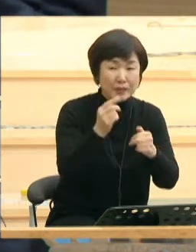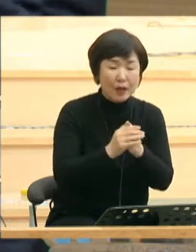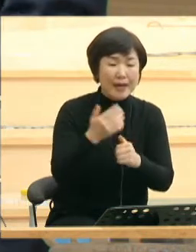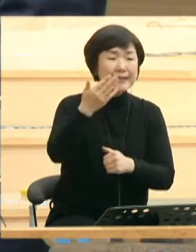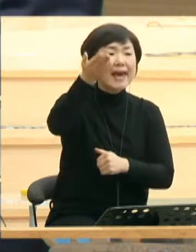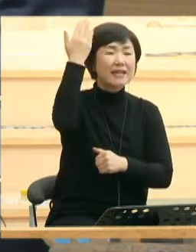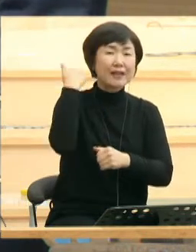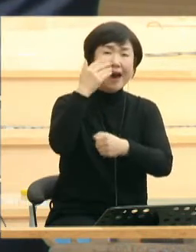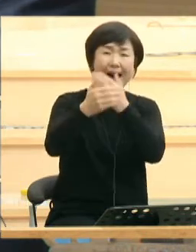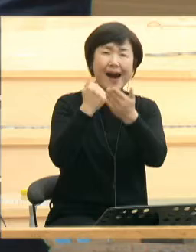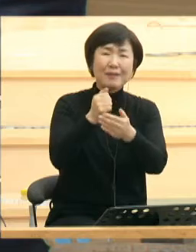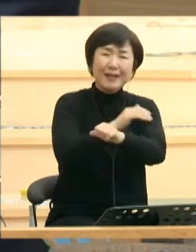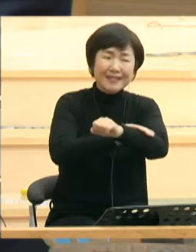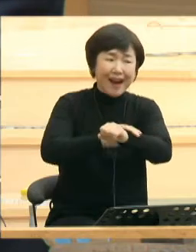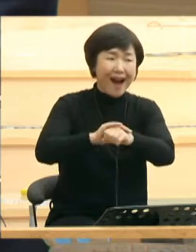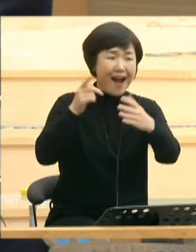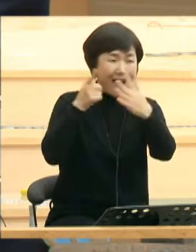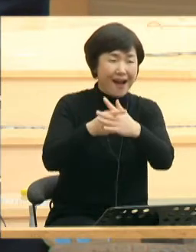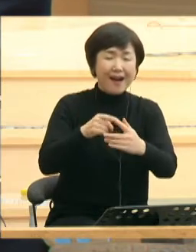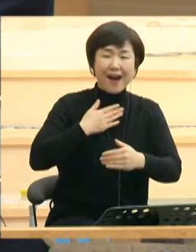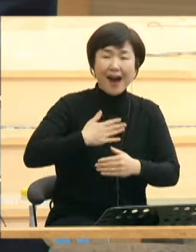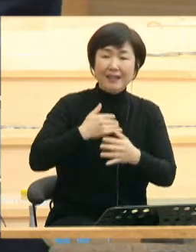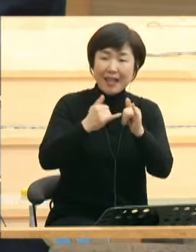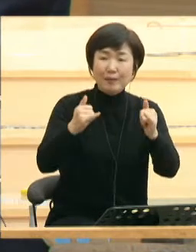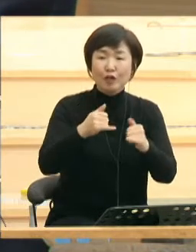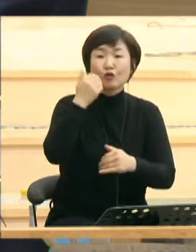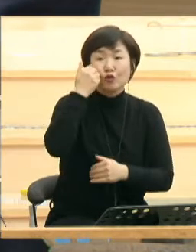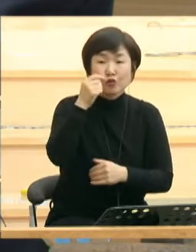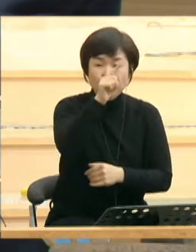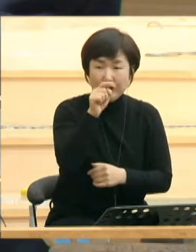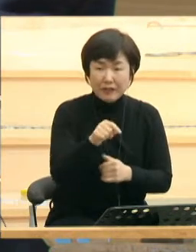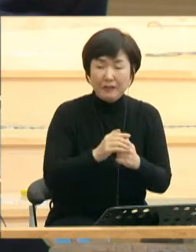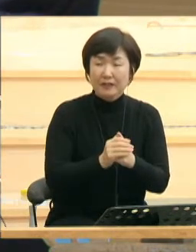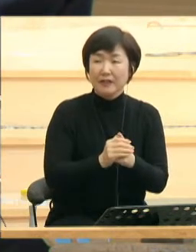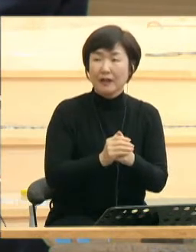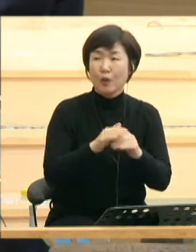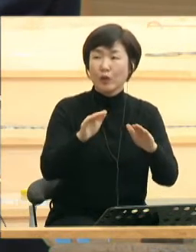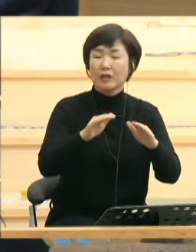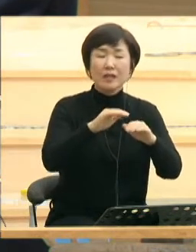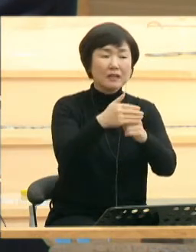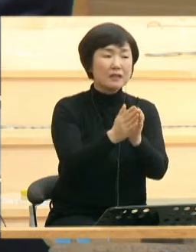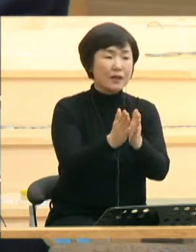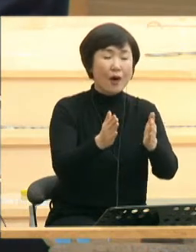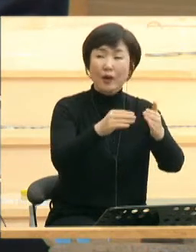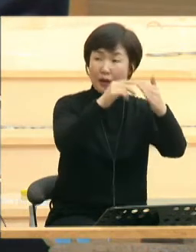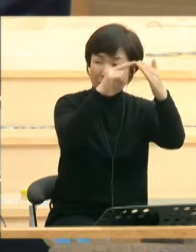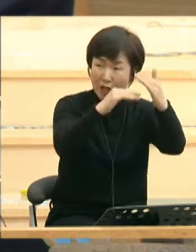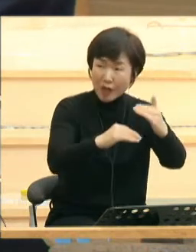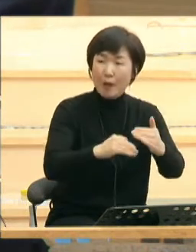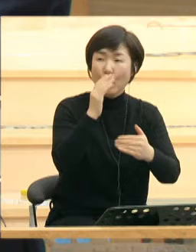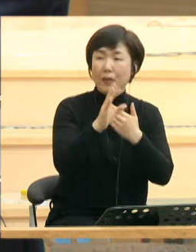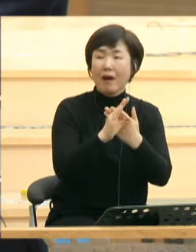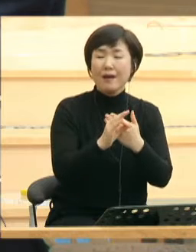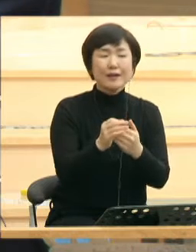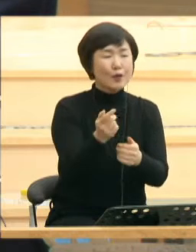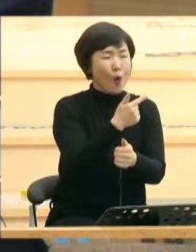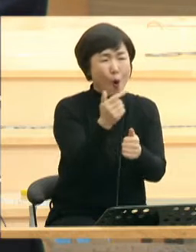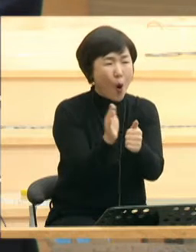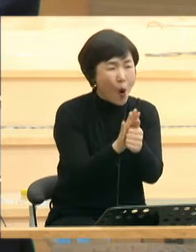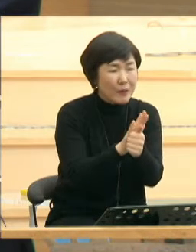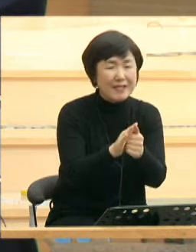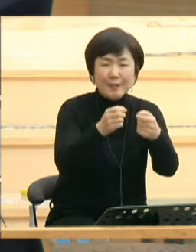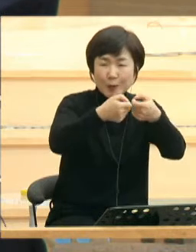알았던 세대는 어떤 세대였다 오늘 본문이 설명을 하냐 며 올 보면 이걸 아주 철저하게 친절하게 다